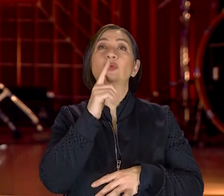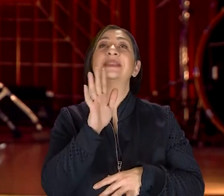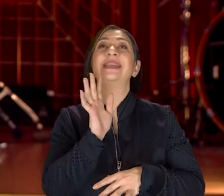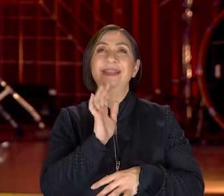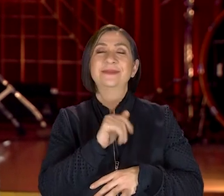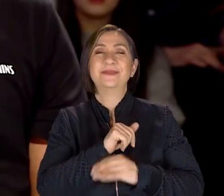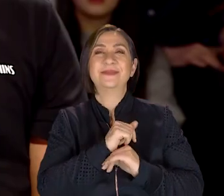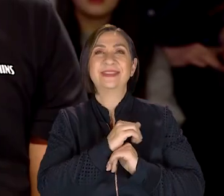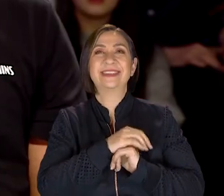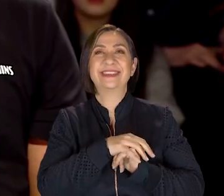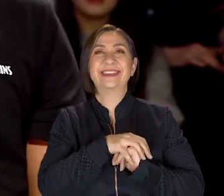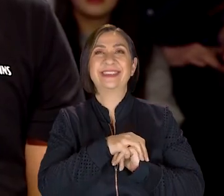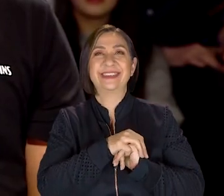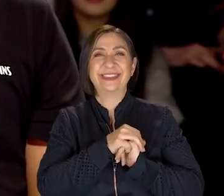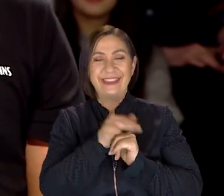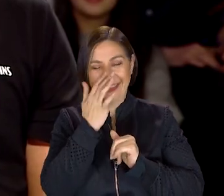herhalde değil mi? Evet.